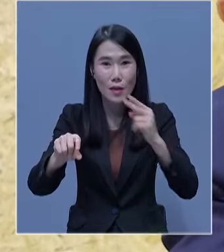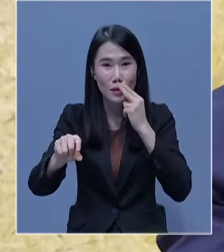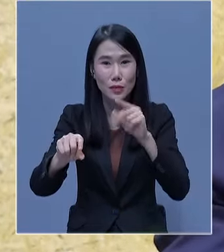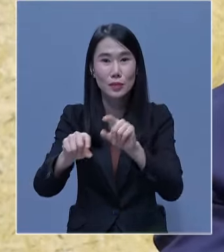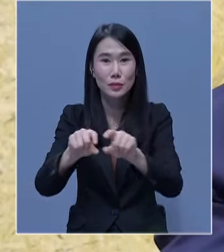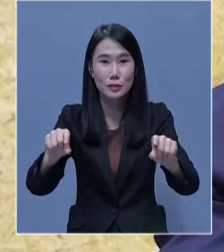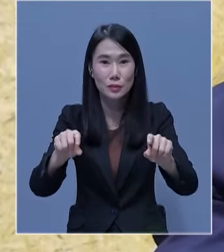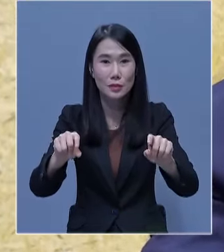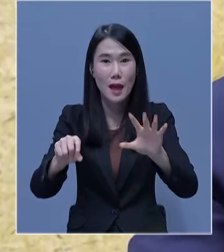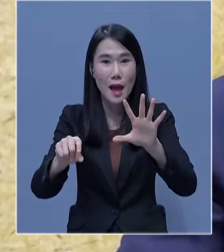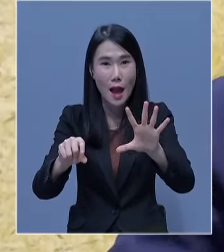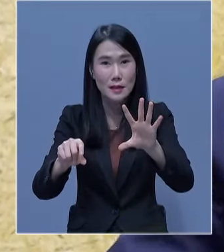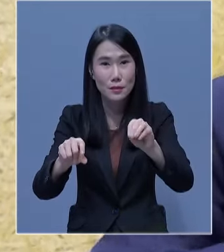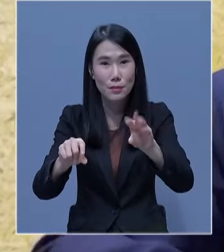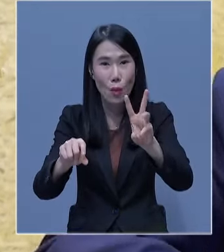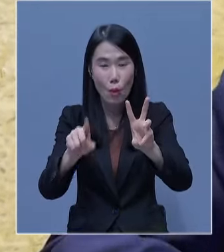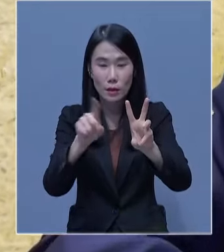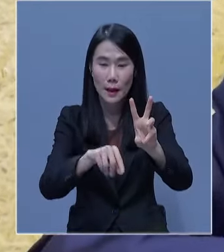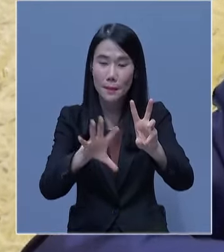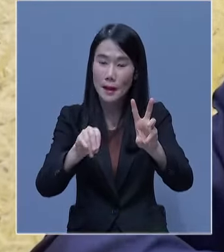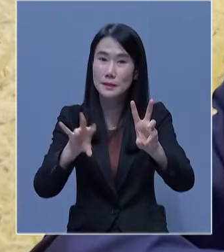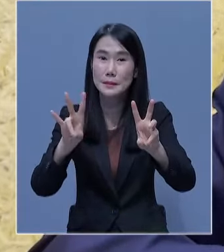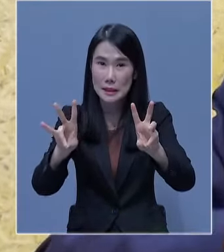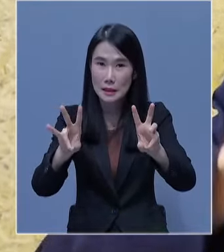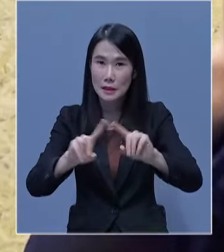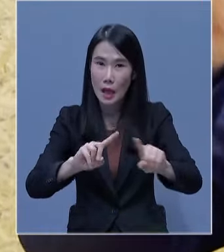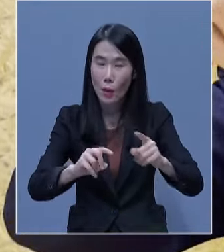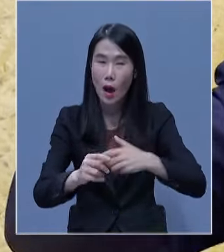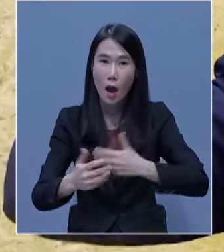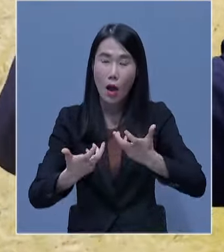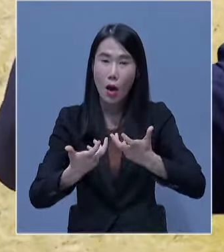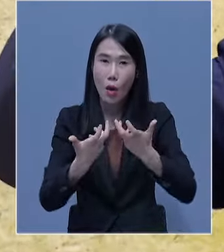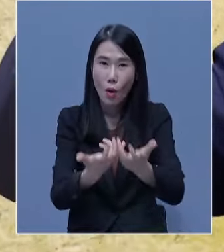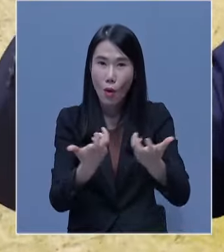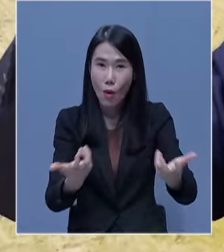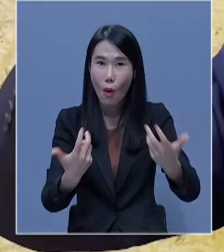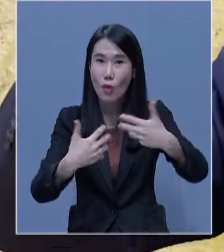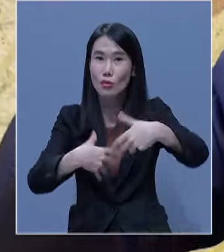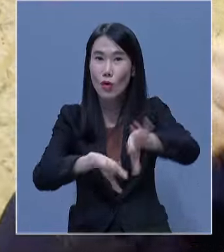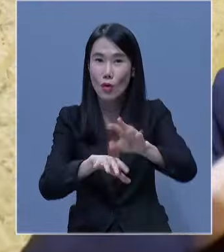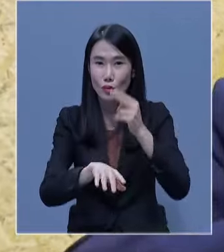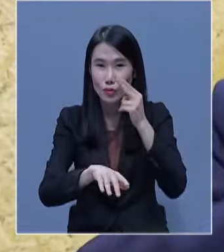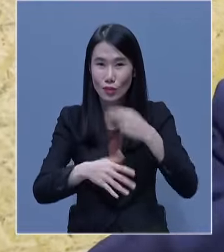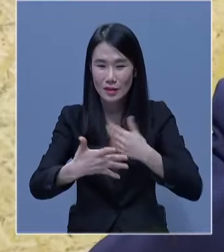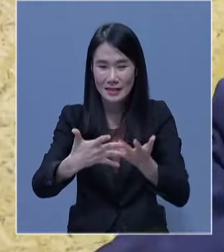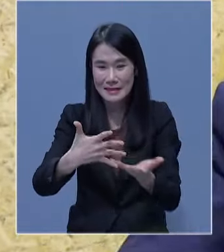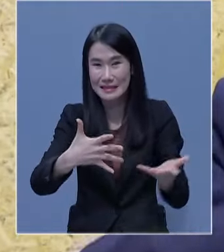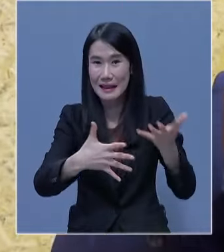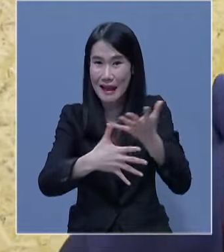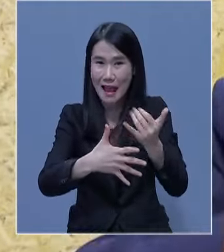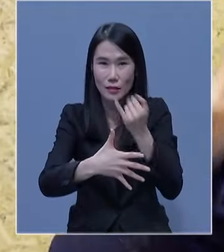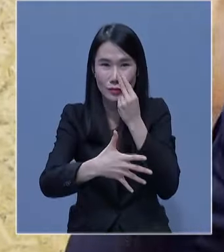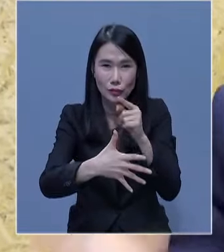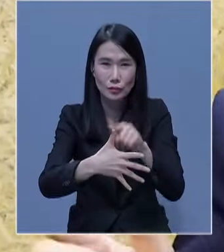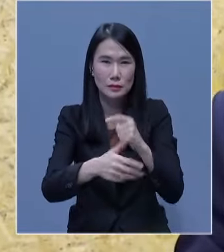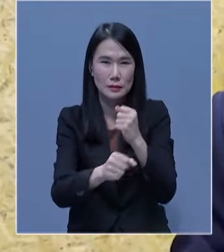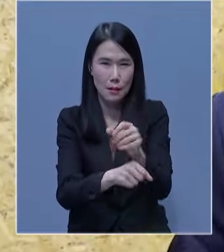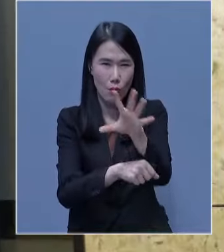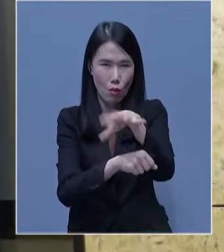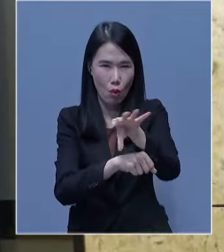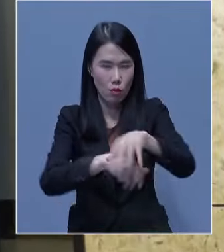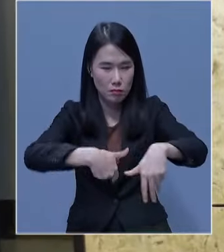จะมี56/57แต่ข้าวพวกนี้ที่เขาเจาะที่ขึ้นไปเจาะข้างบนโชว์เนี่ยคุณจงใจกระทำเพื่อหลอกลวง